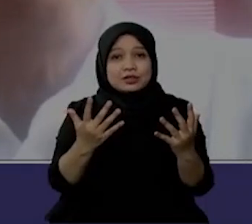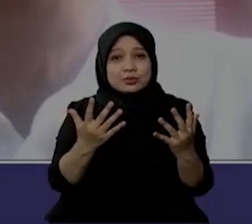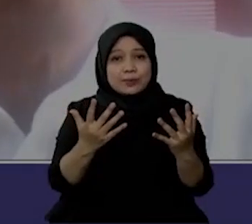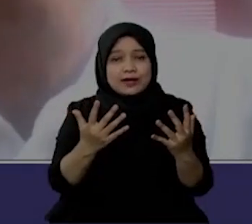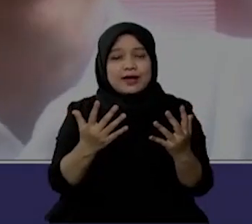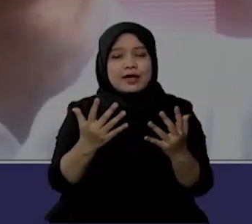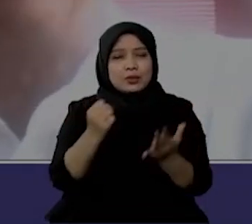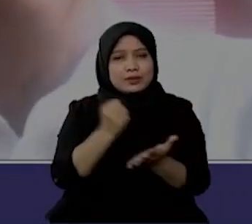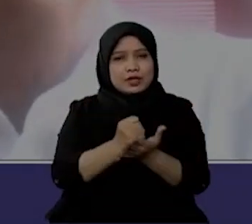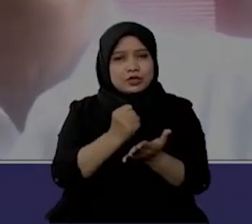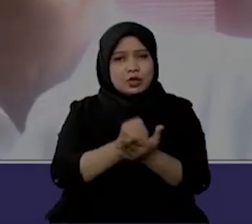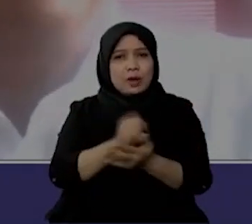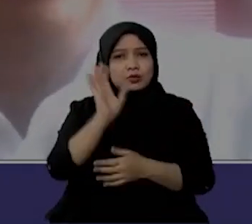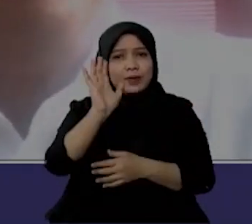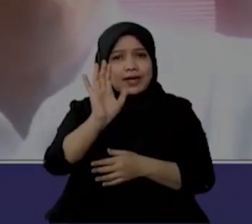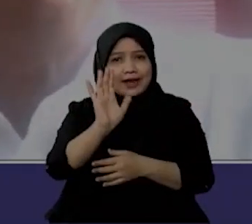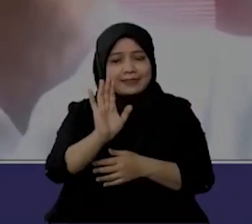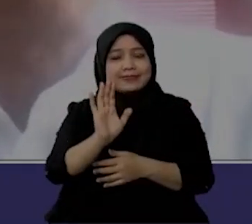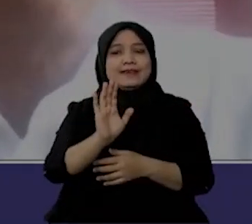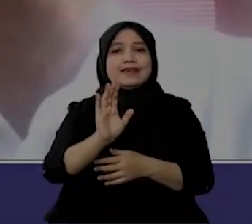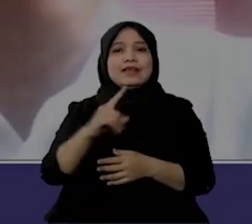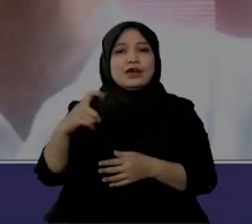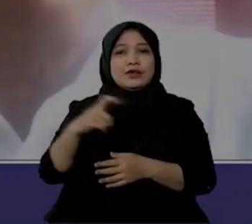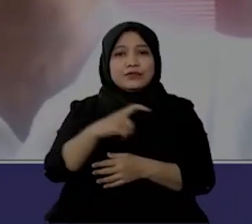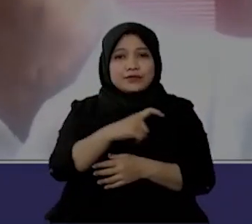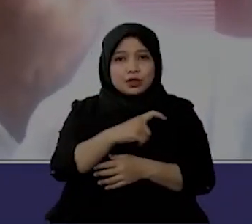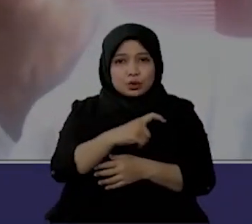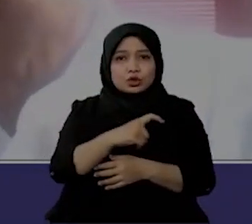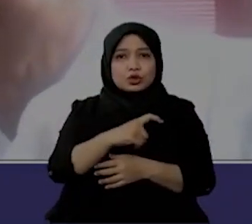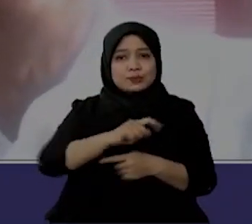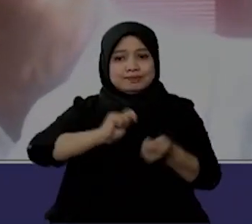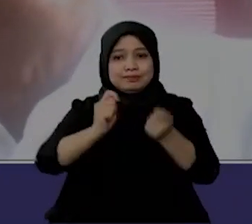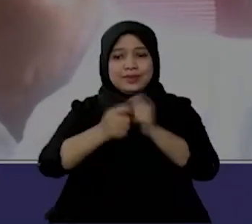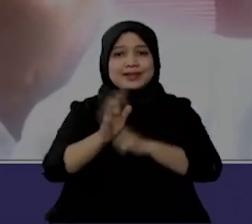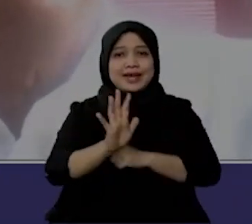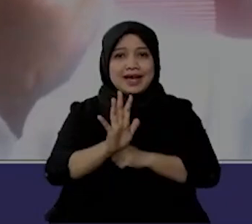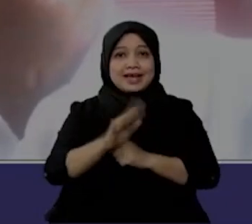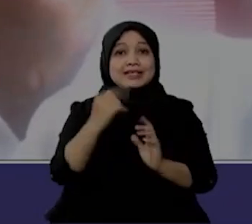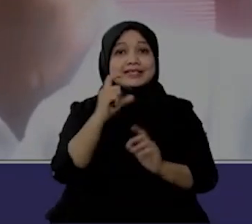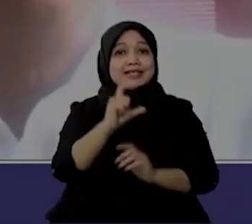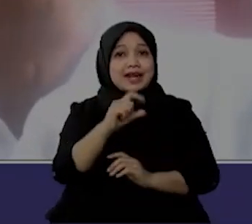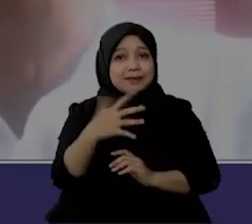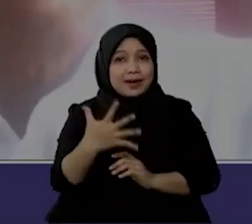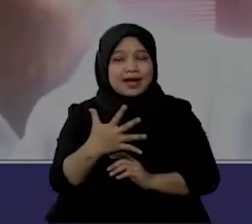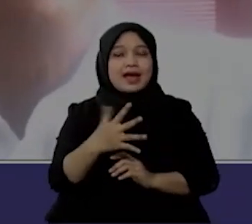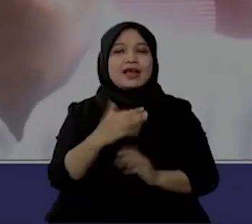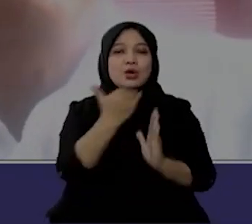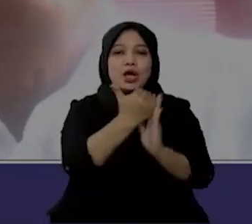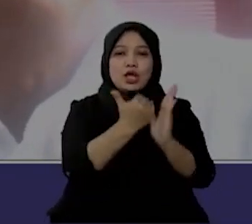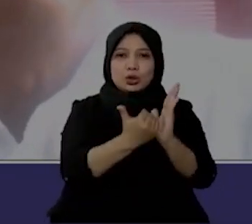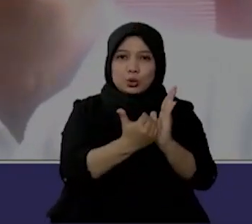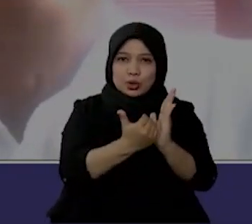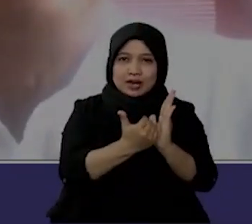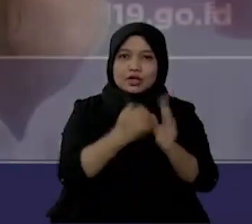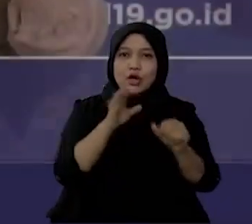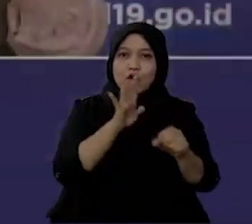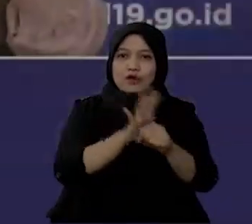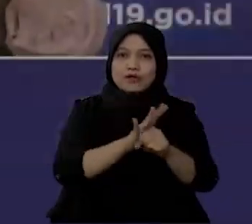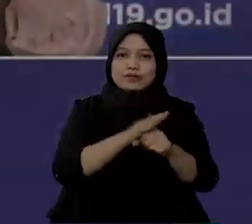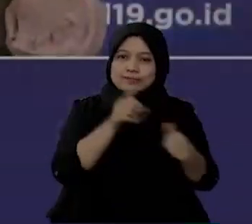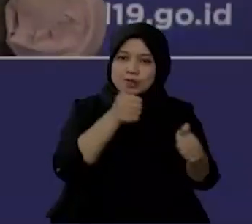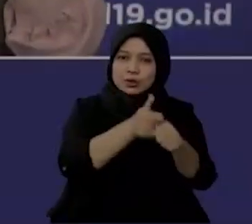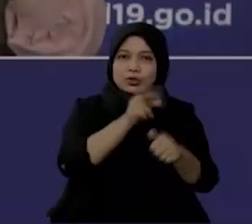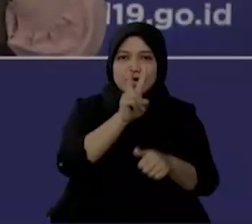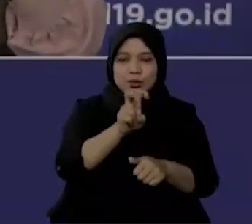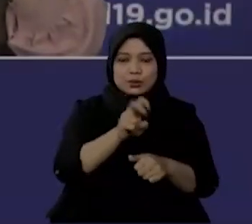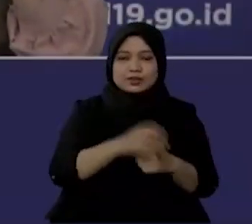peluang untuk berubah dengan apa protokol aman COVID-19. Baik, kita jabarkan. Kita jabarkan ya Prof